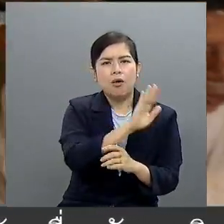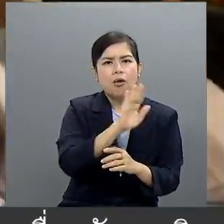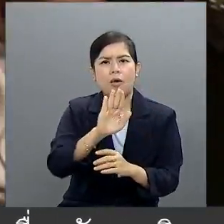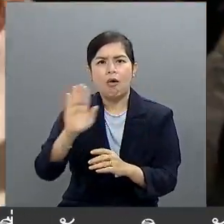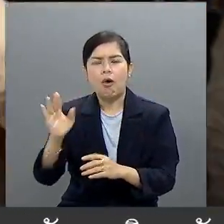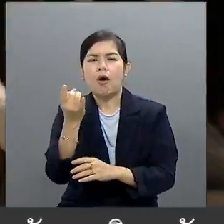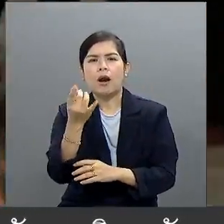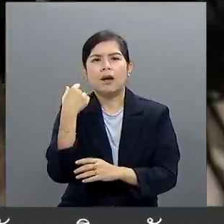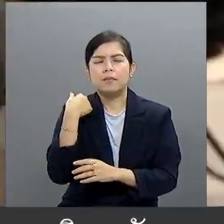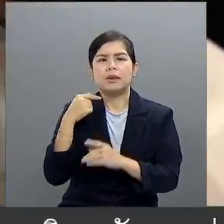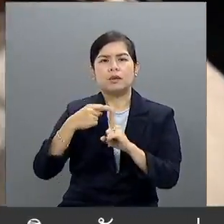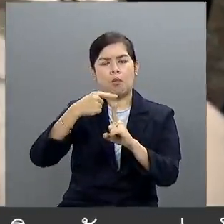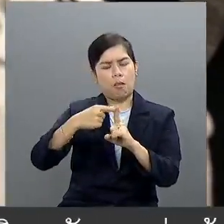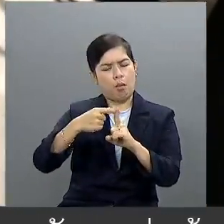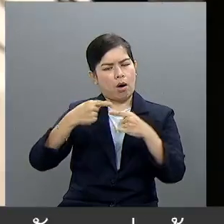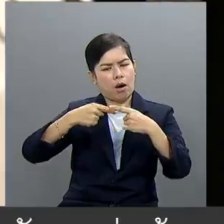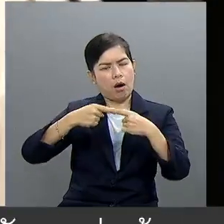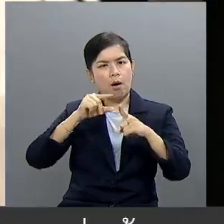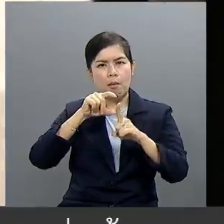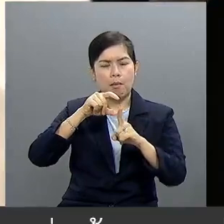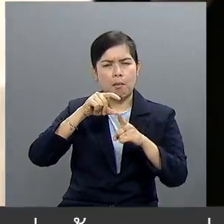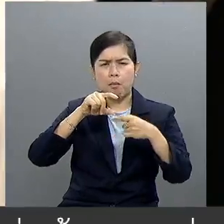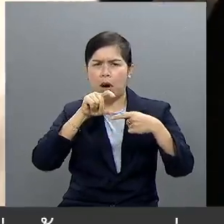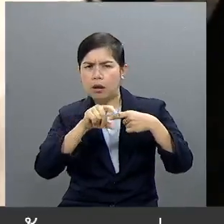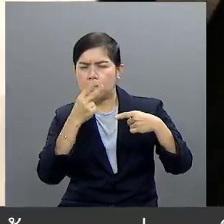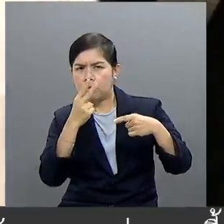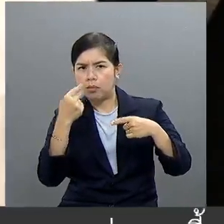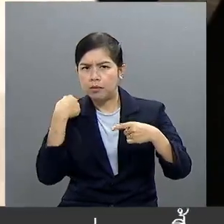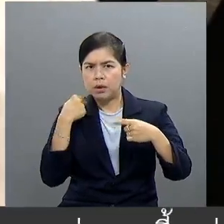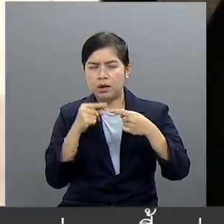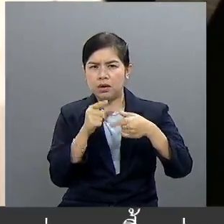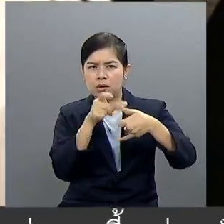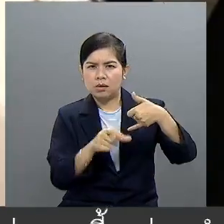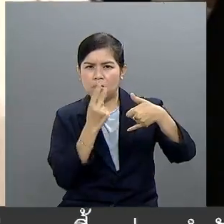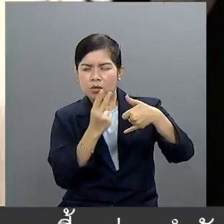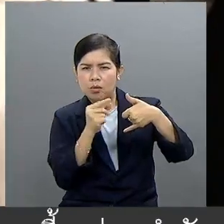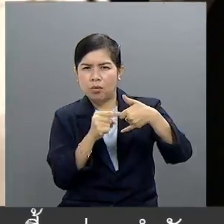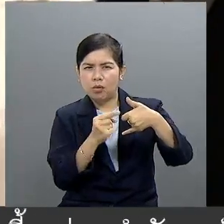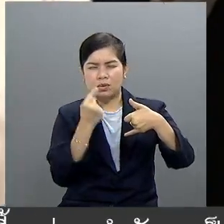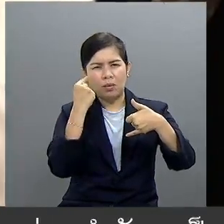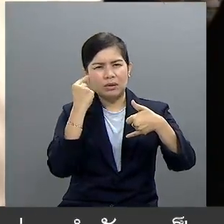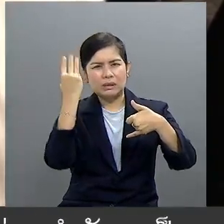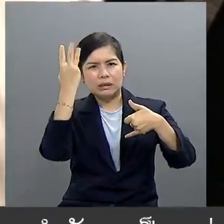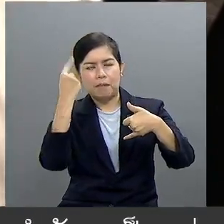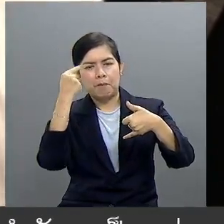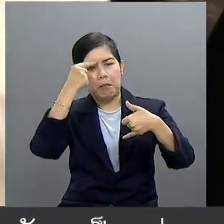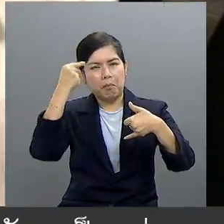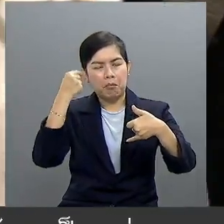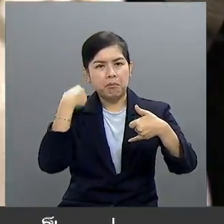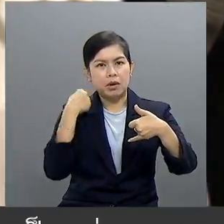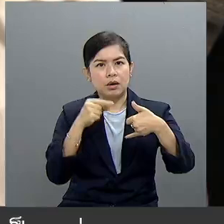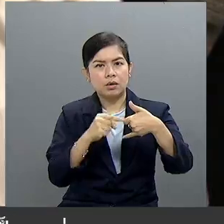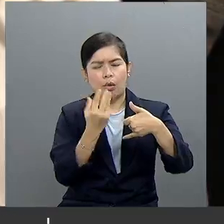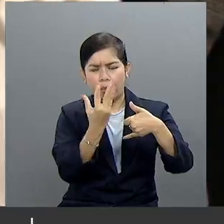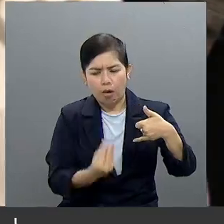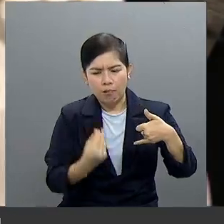าป่วยอย่างเช่นหน้าดำคล้ำเครียดตัวผอมตัวใจแล้วก็ช่วยเขาแก้หายาหาหยุกให้กินเอาเป่าแ